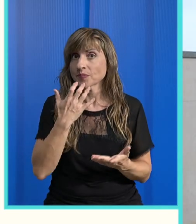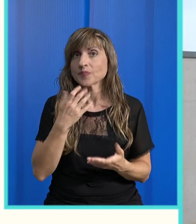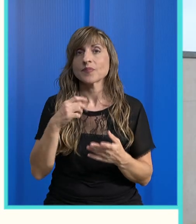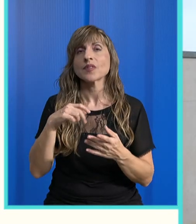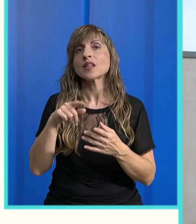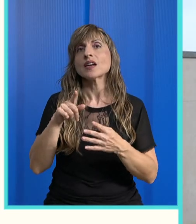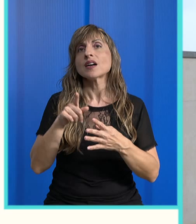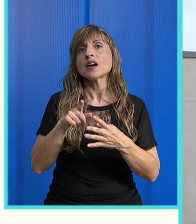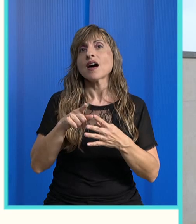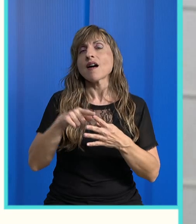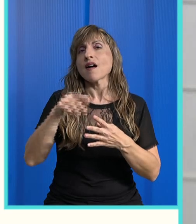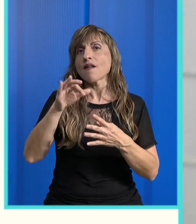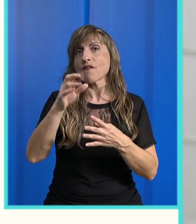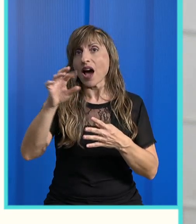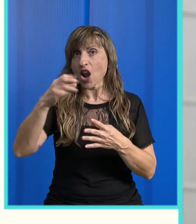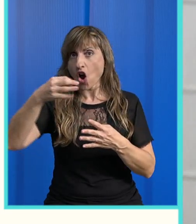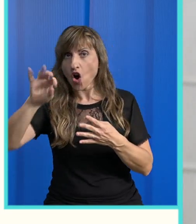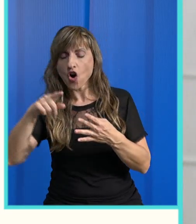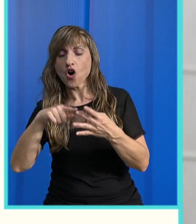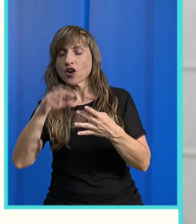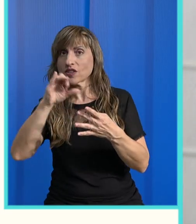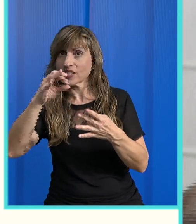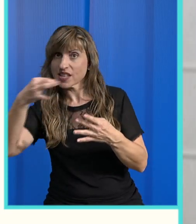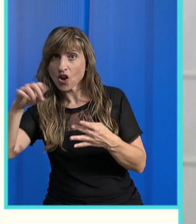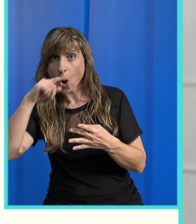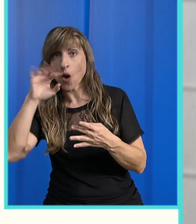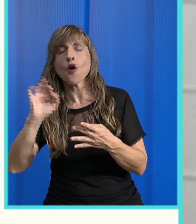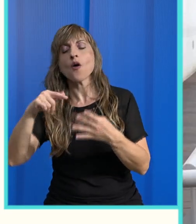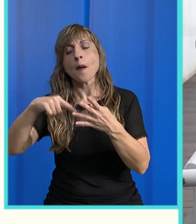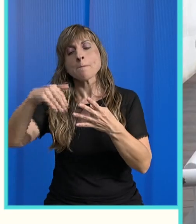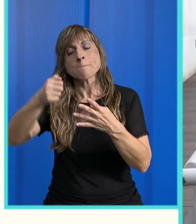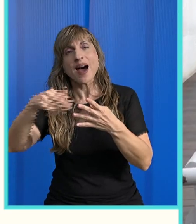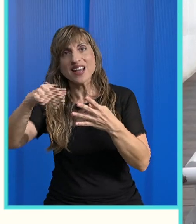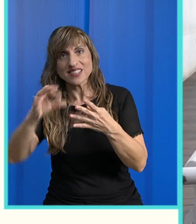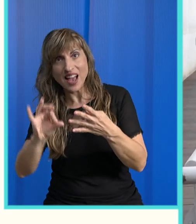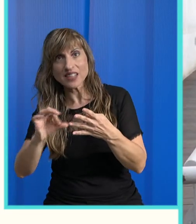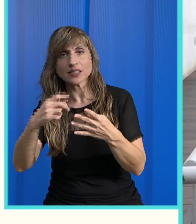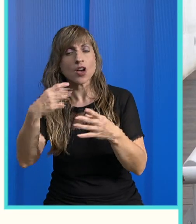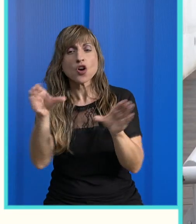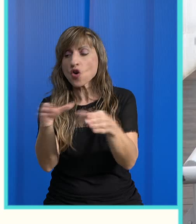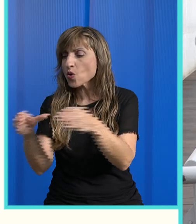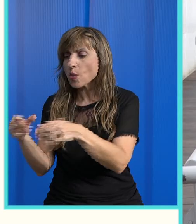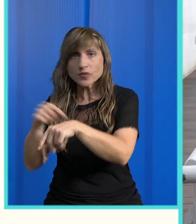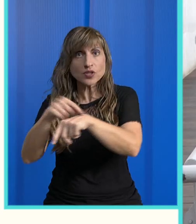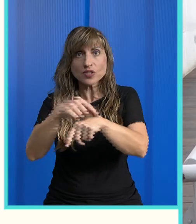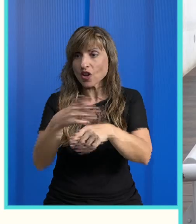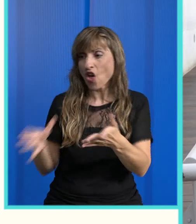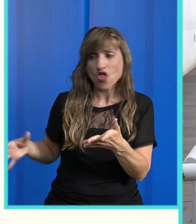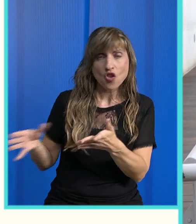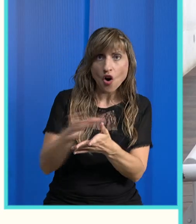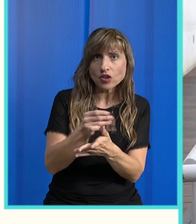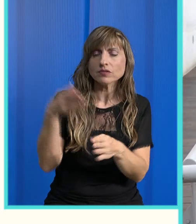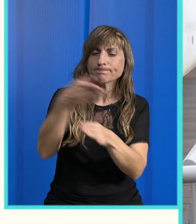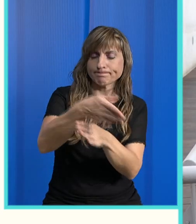Sió o Ferran Falcó aleshores regidors de Convergència o Àlex Mayas d'Iniciativa. També regidors actuals com el